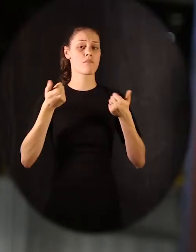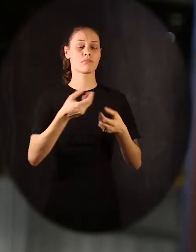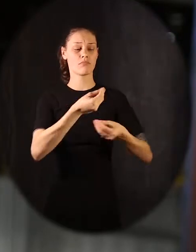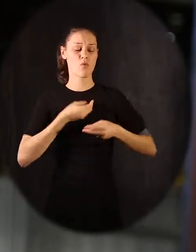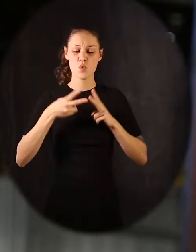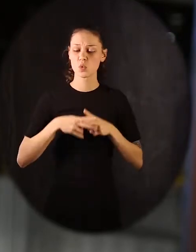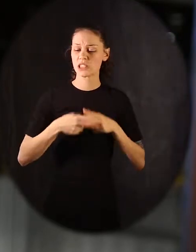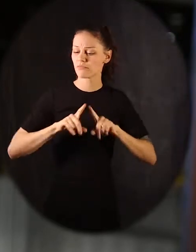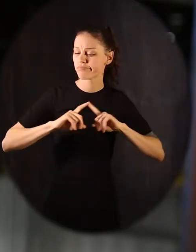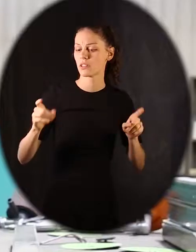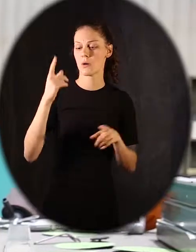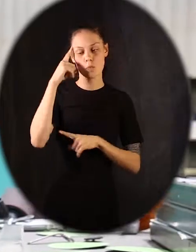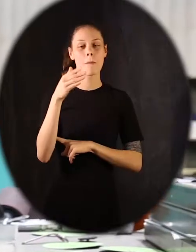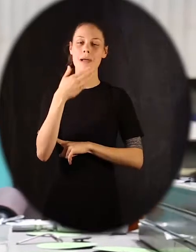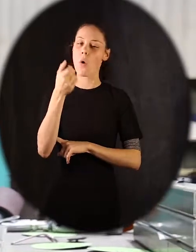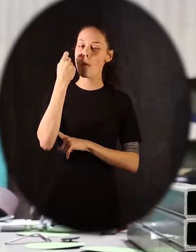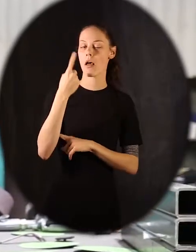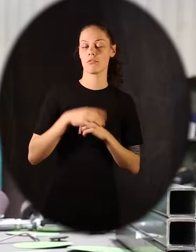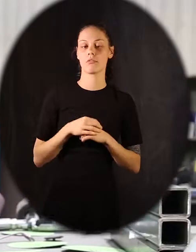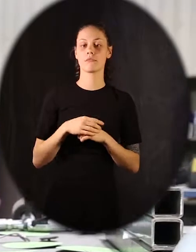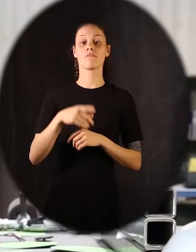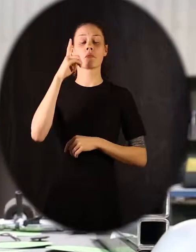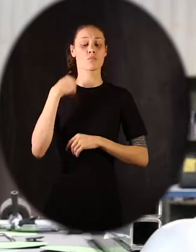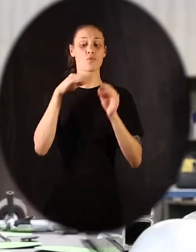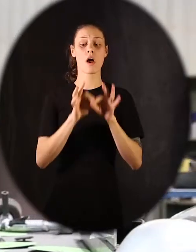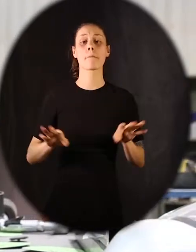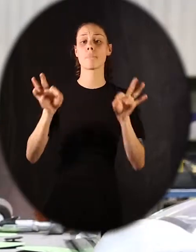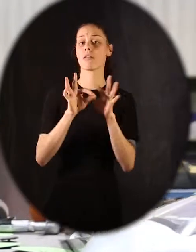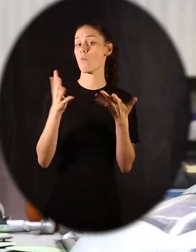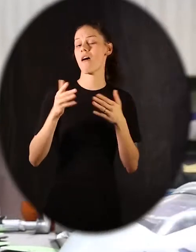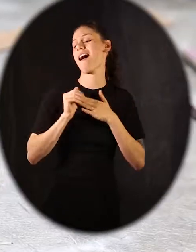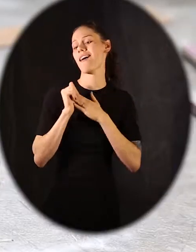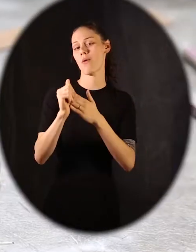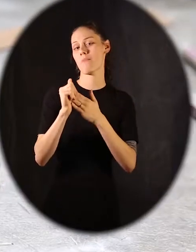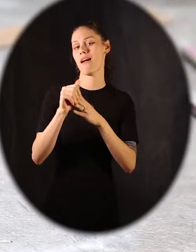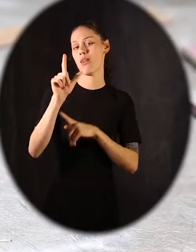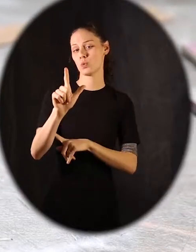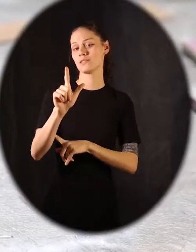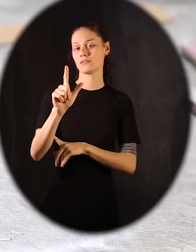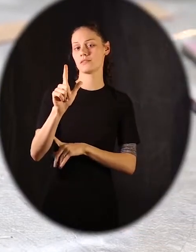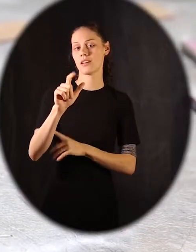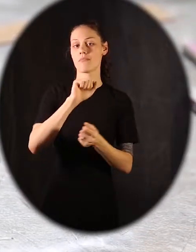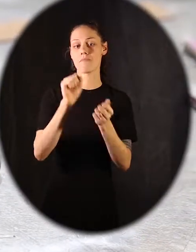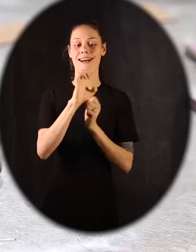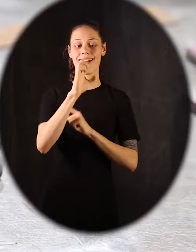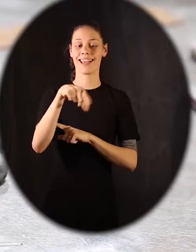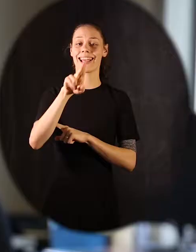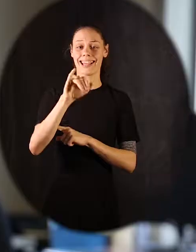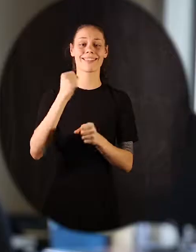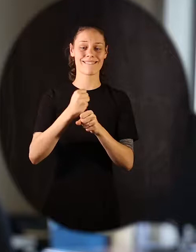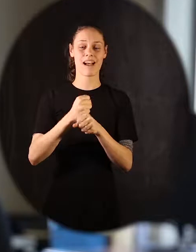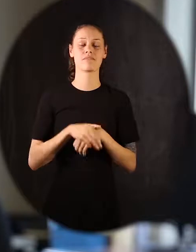et outillés pour bien comprendre Lucien. Nous, ce qui a été très important, c'est l'accompagnement de Lucien là, par Equi Travail